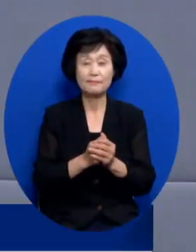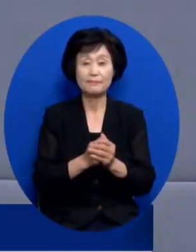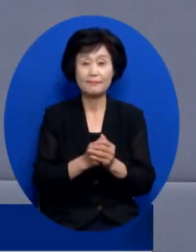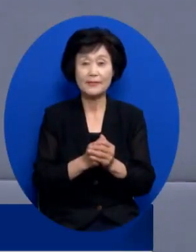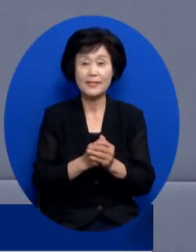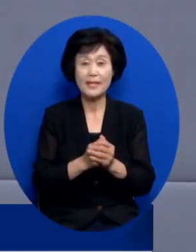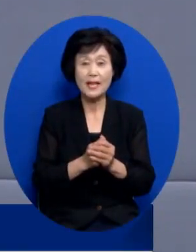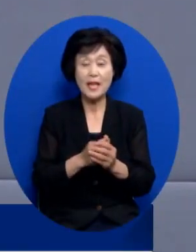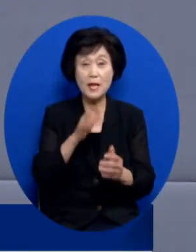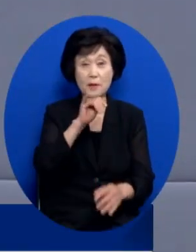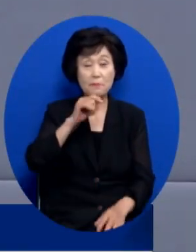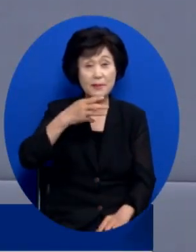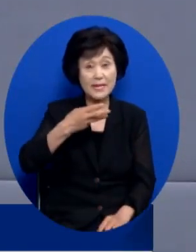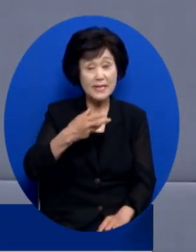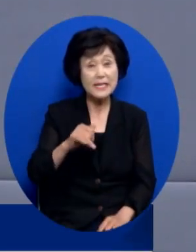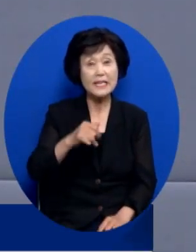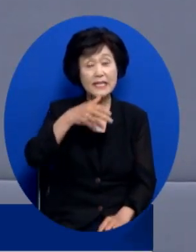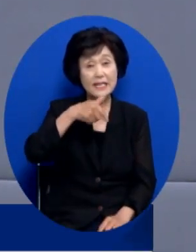빌리 그레엄